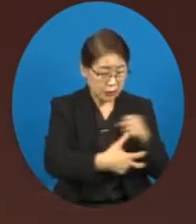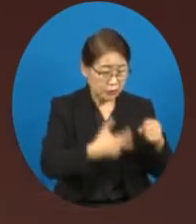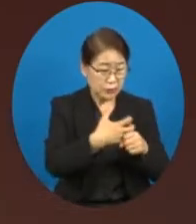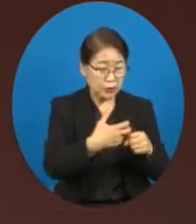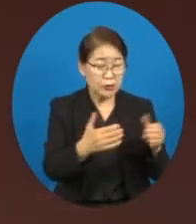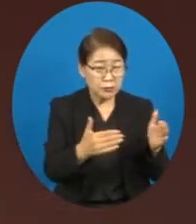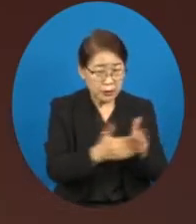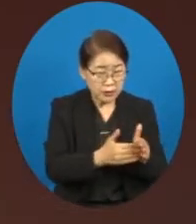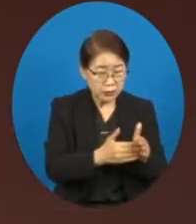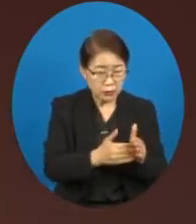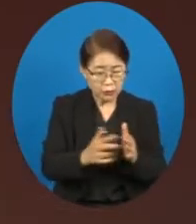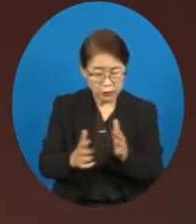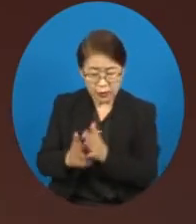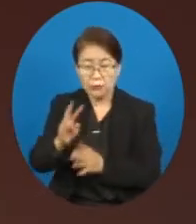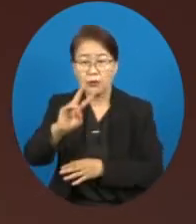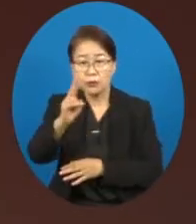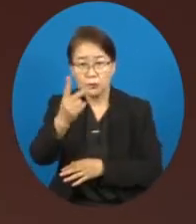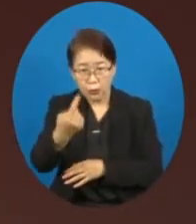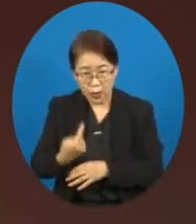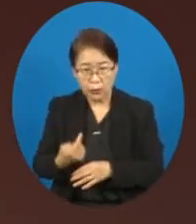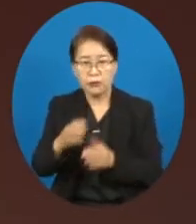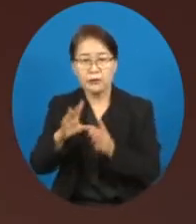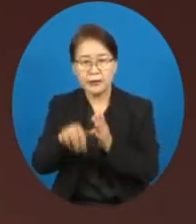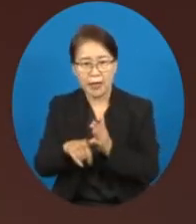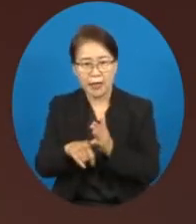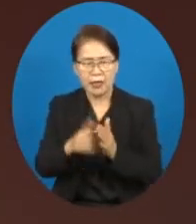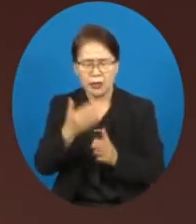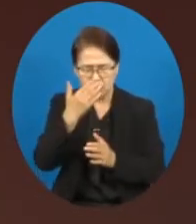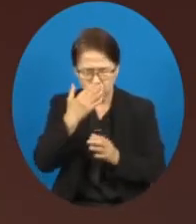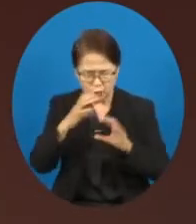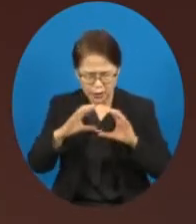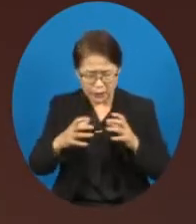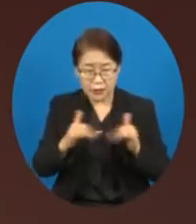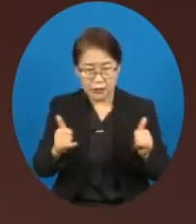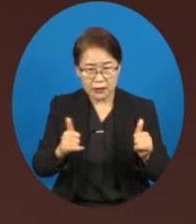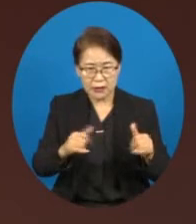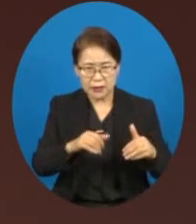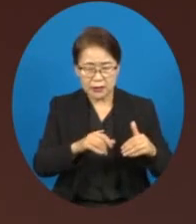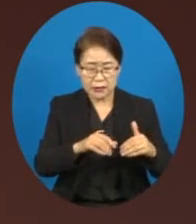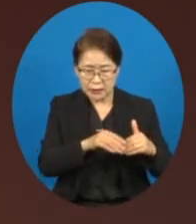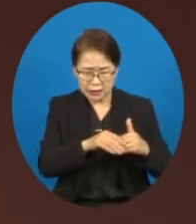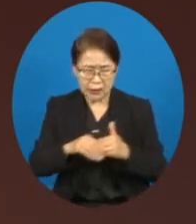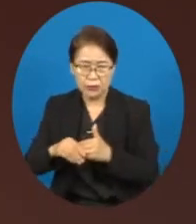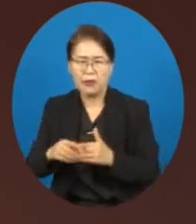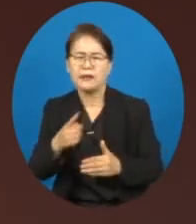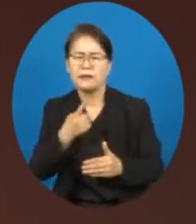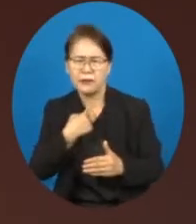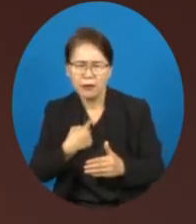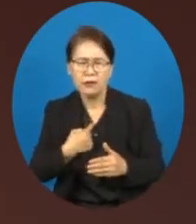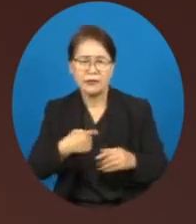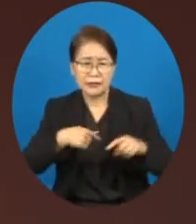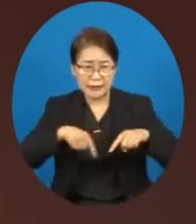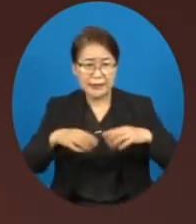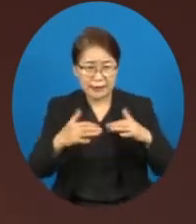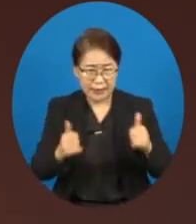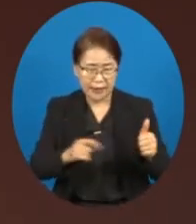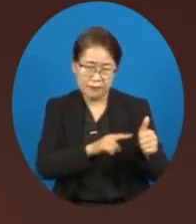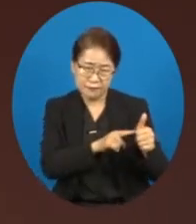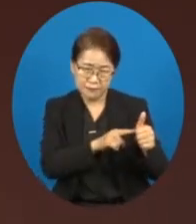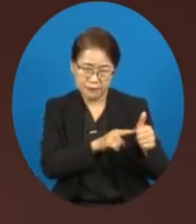고국으로 귀환할 때에 유다 백성들을 인솔했던 정치 지도자입니다. 유다의